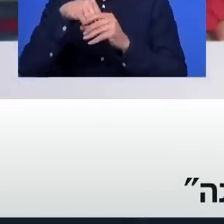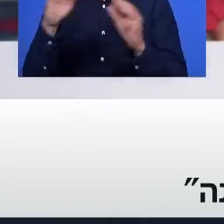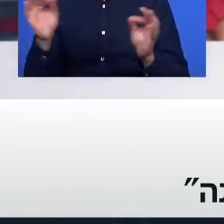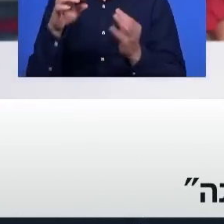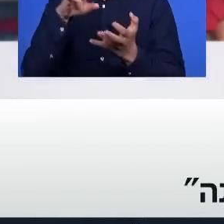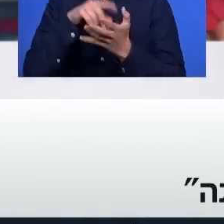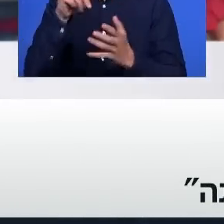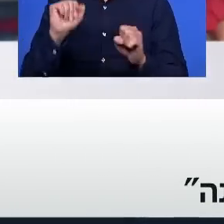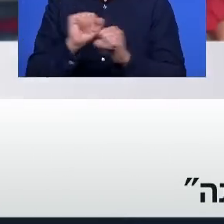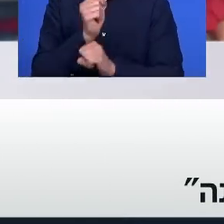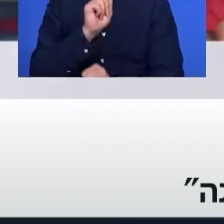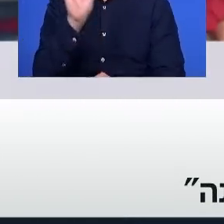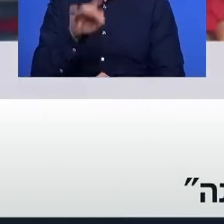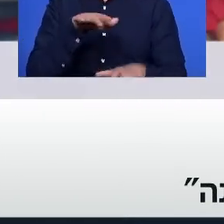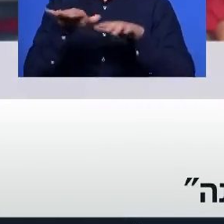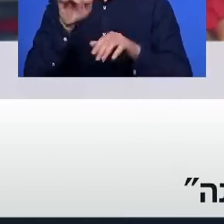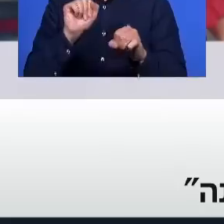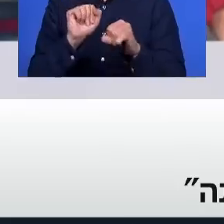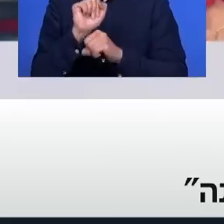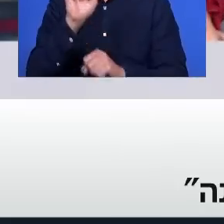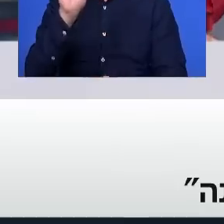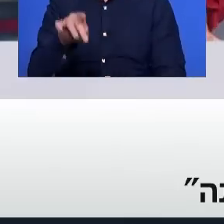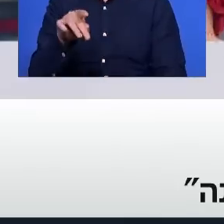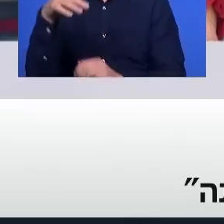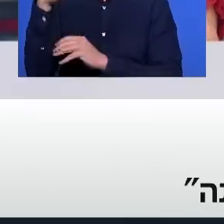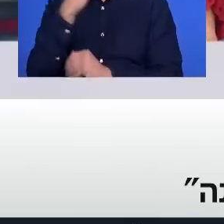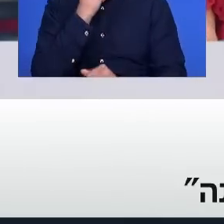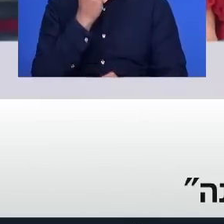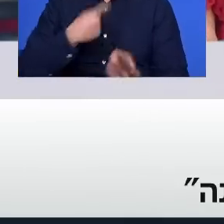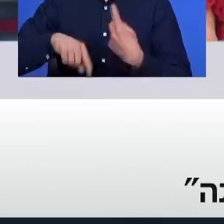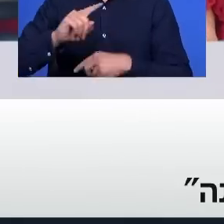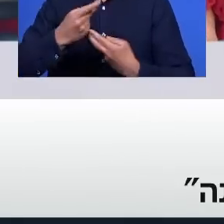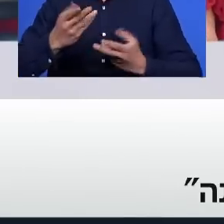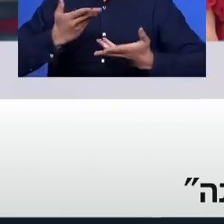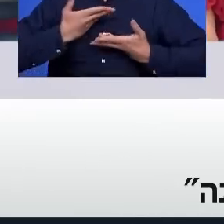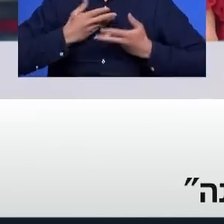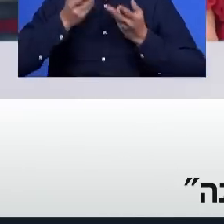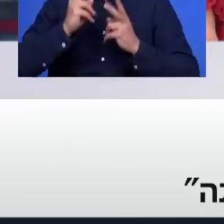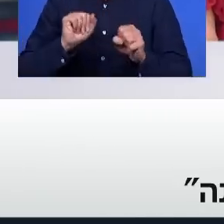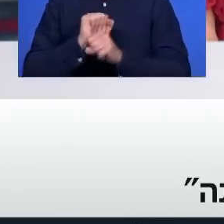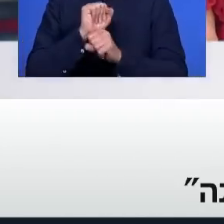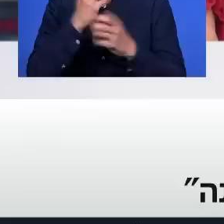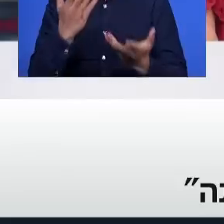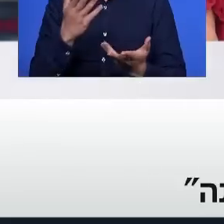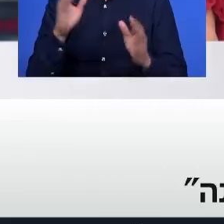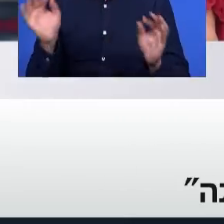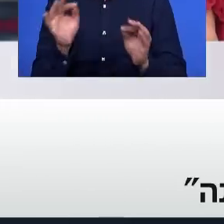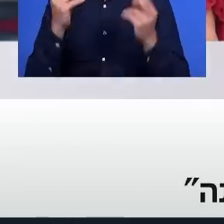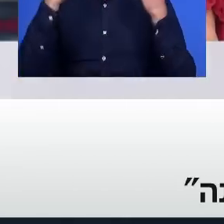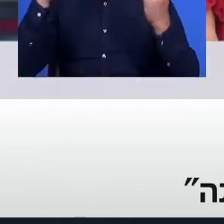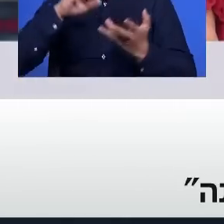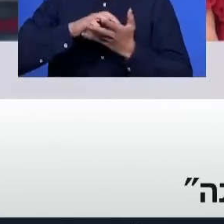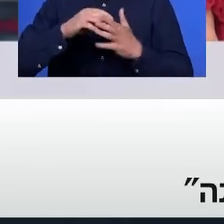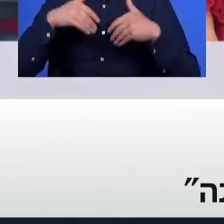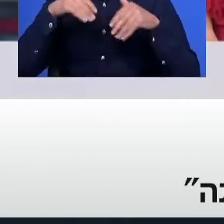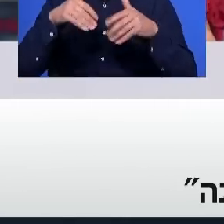היא מחאה לא נגד הממשלה, אלא מחאה נגד המדינה, ואנחנו לא יכולים לאפשר מחאה כזאת בטקס המרכזי של יום